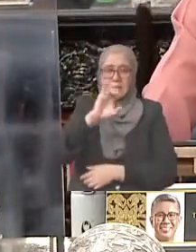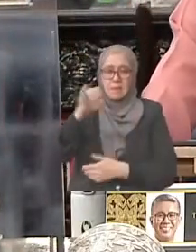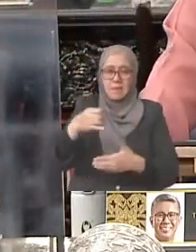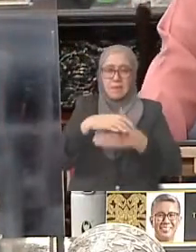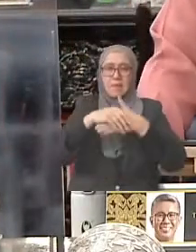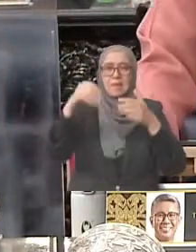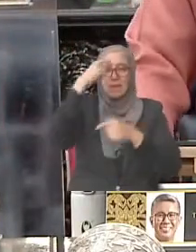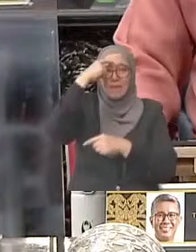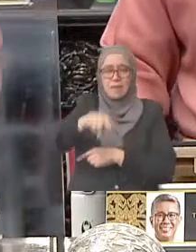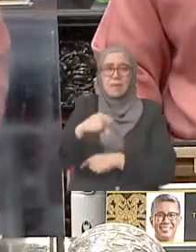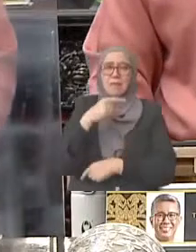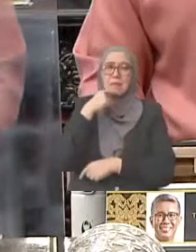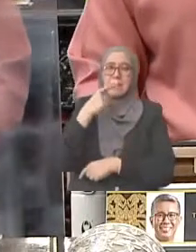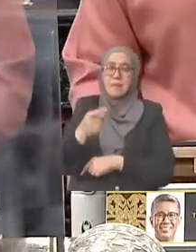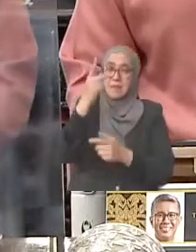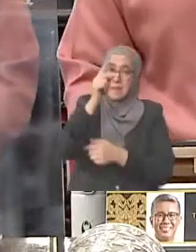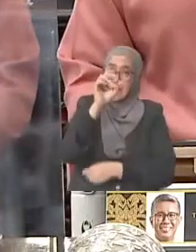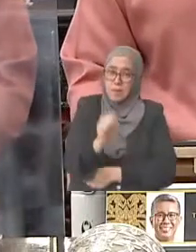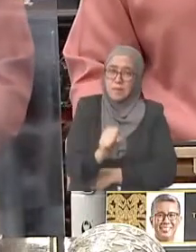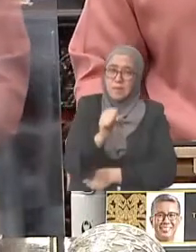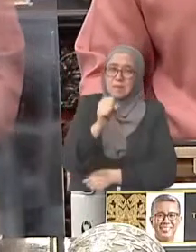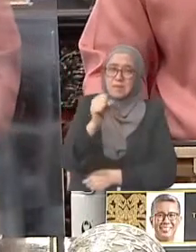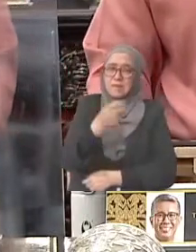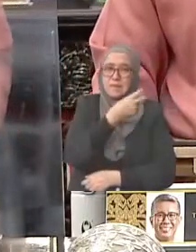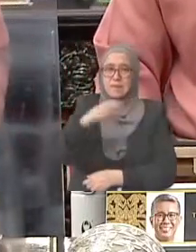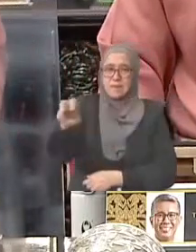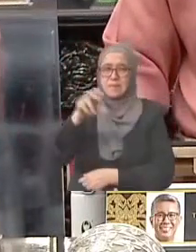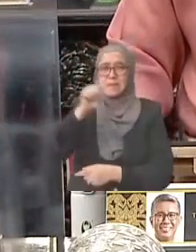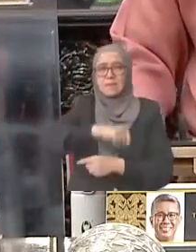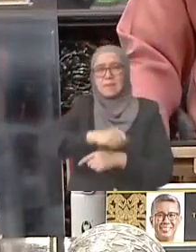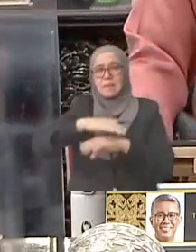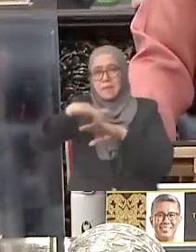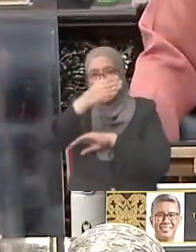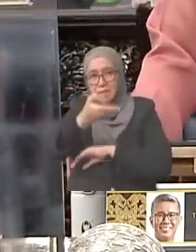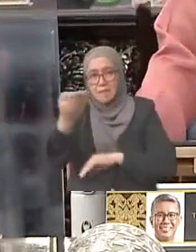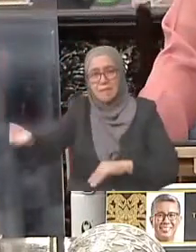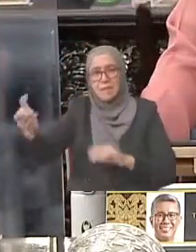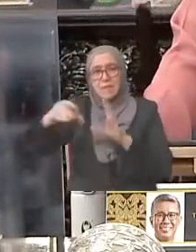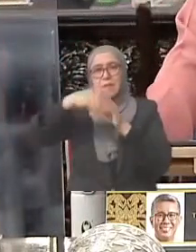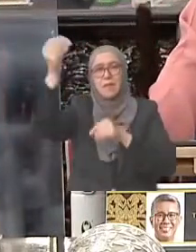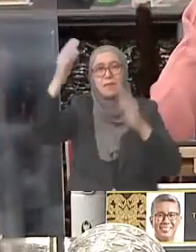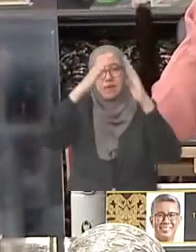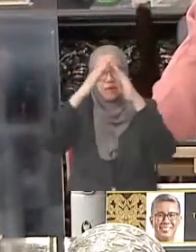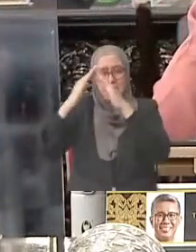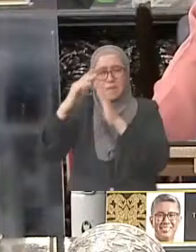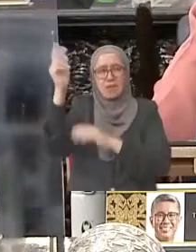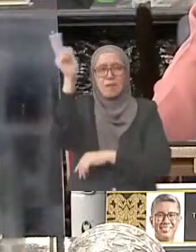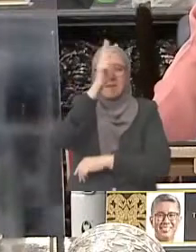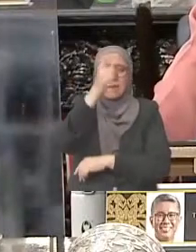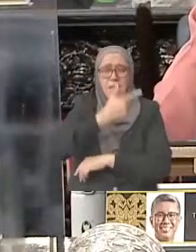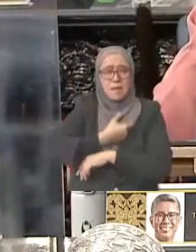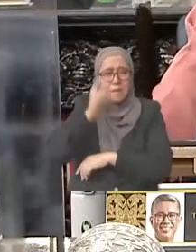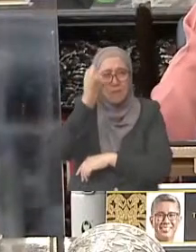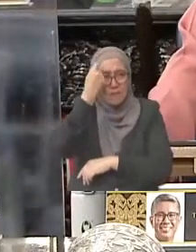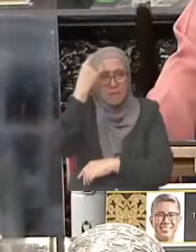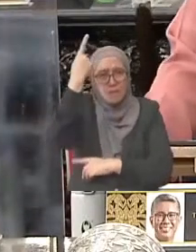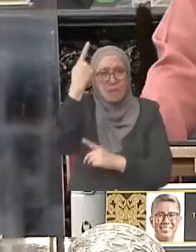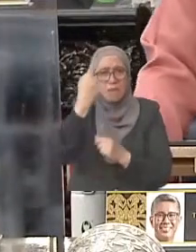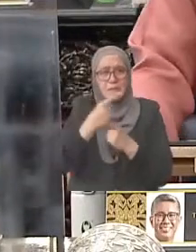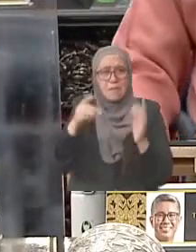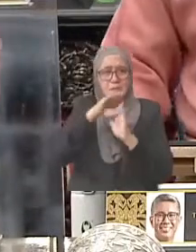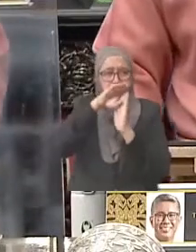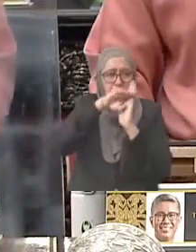closehouse pengangkutan dan pengedaran barang anarasa asas tosanlu abandon kerajaan anak memahami kekangan keuangannya di